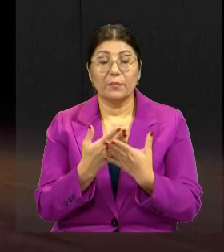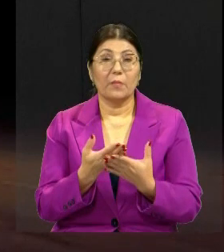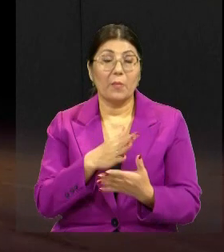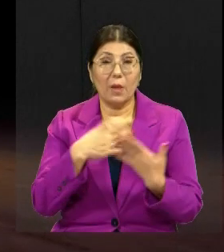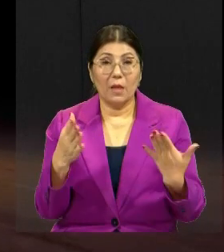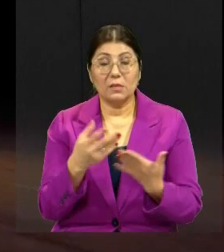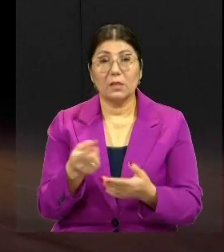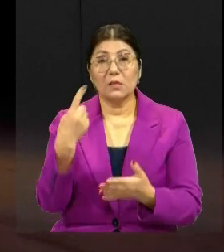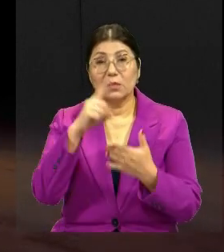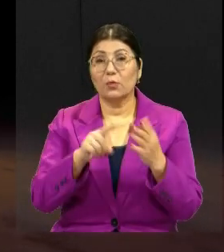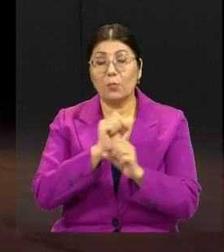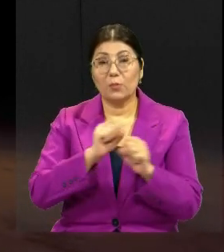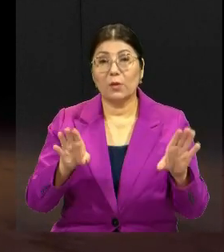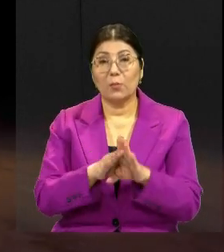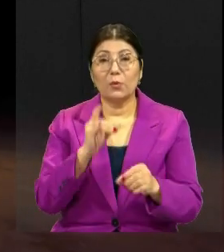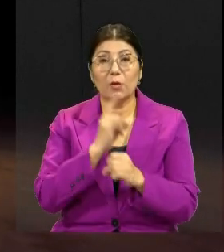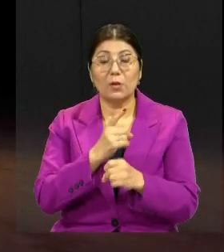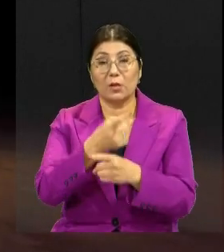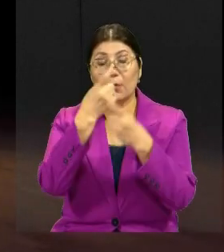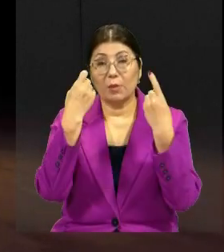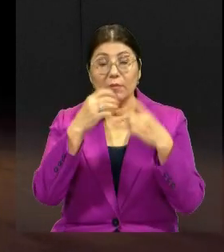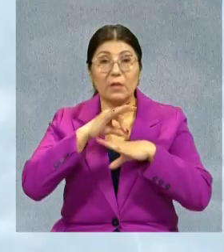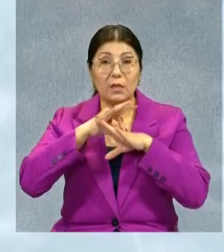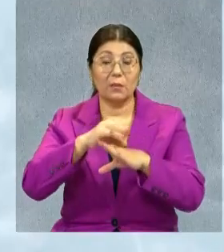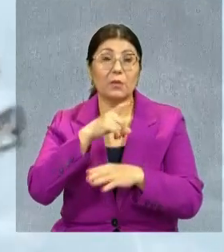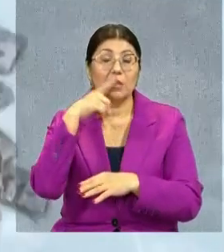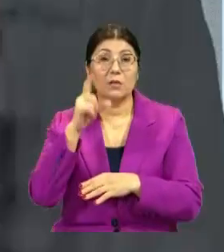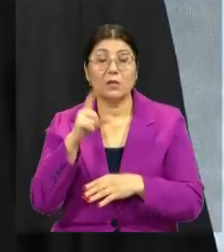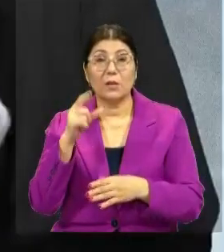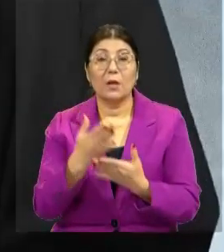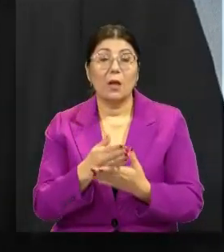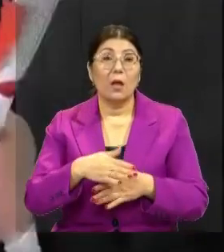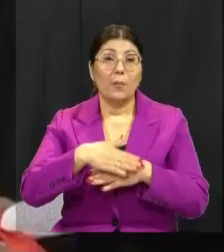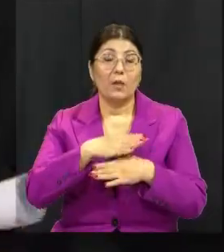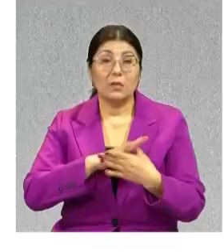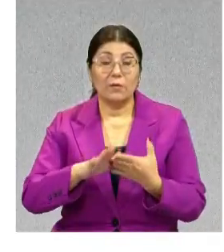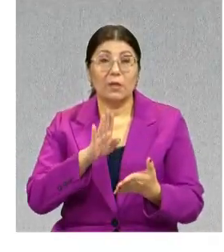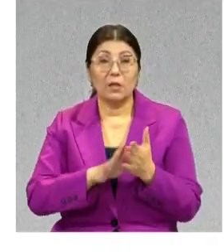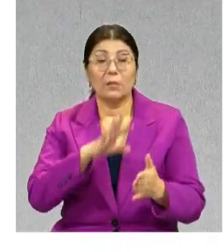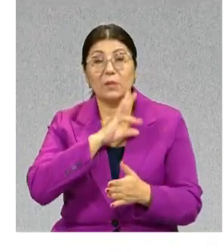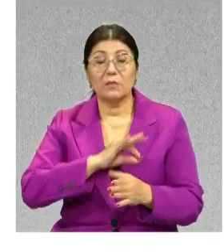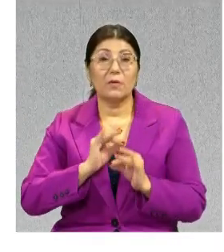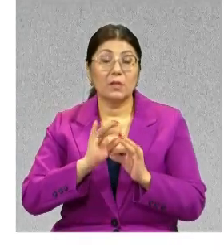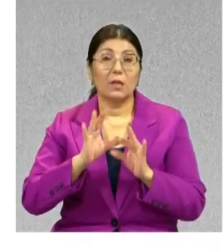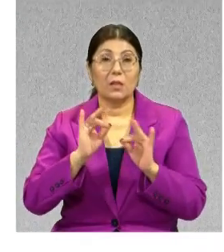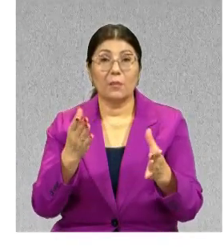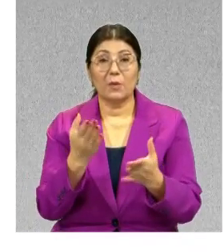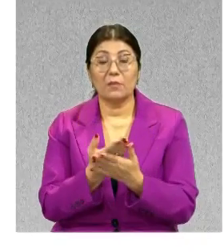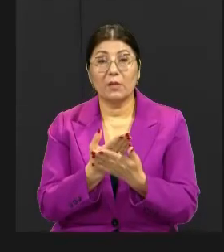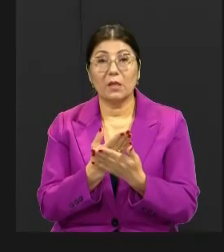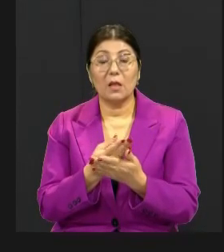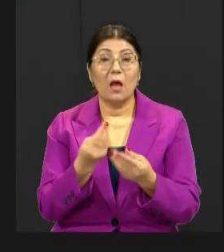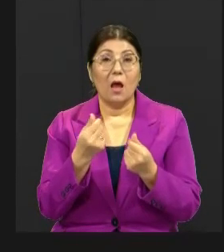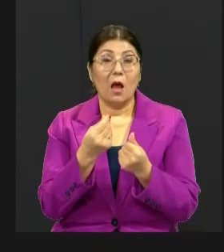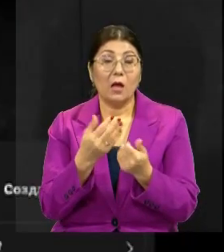қажет. Көбіне көп мұндай жалған ақпарат жетегінде кететін жастар қауымы. Ашықтан ашық пайдасыз өнімін жарнамалап, есесіне